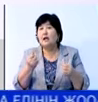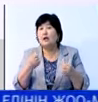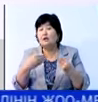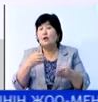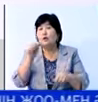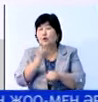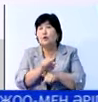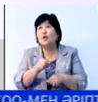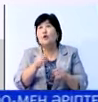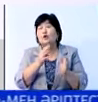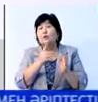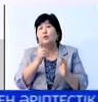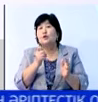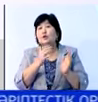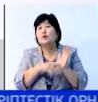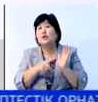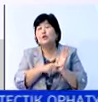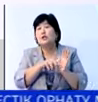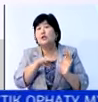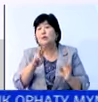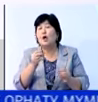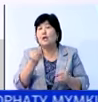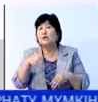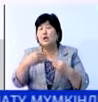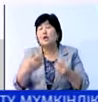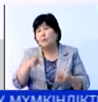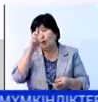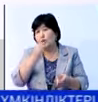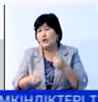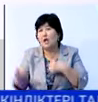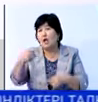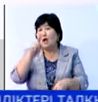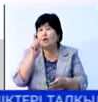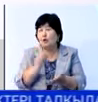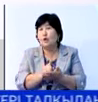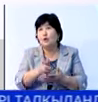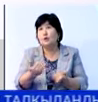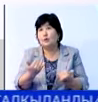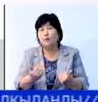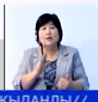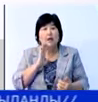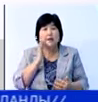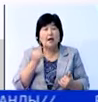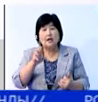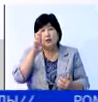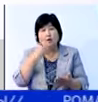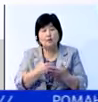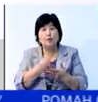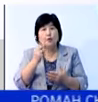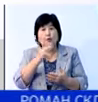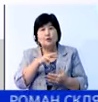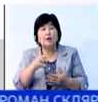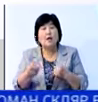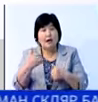соның 197 миллион теңгесі төленіп кеткен, бюджетке қайтаруға тиісті, соның 13 миллион бүгін таңда қазір бюджетке қайтты. Ол жұмыстар